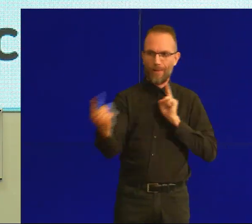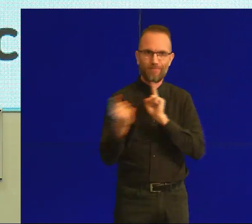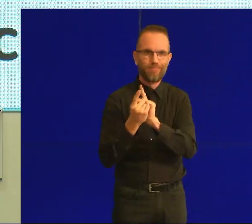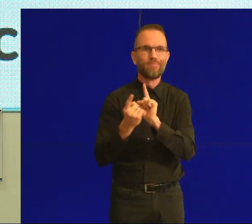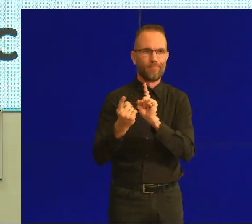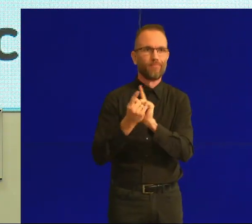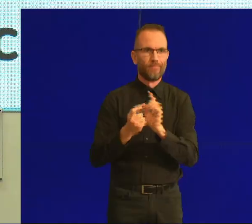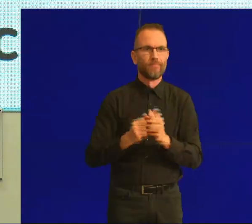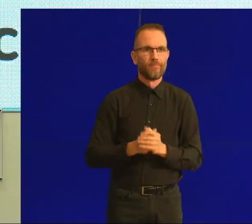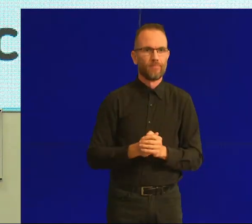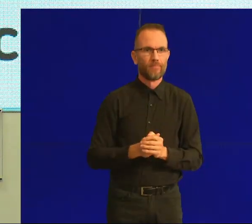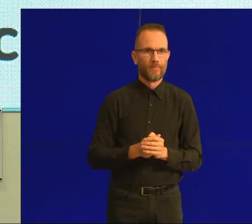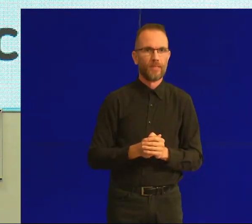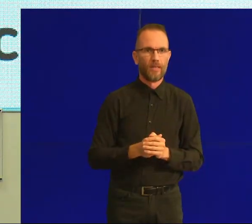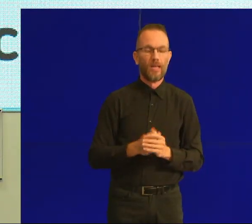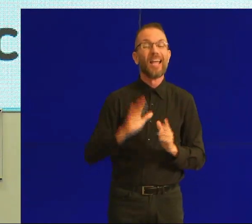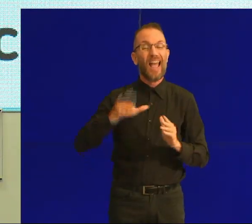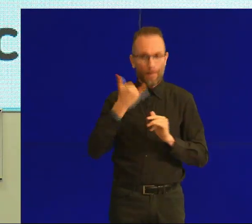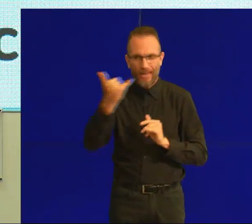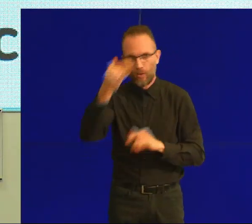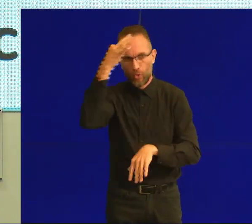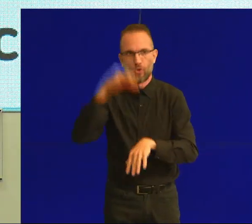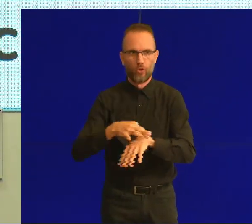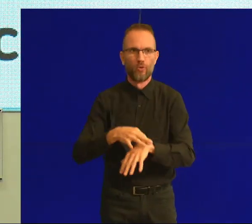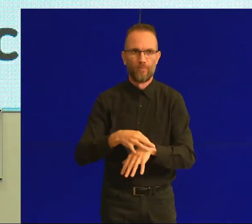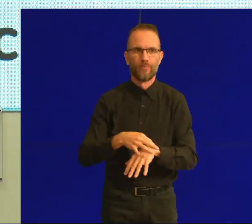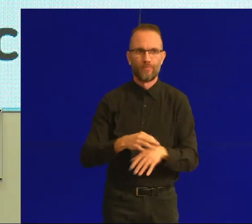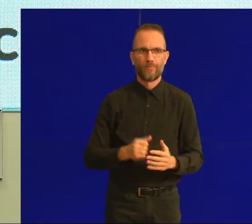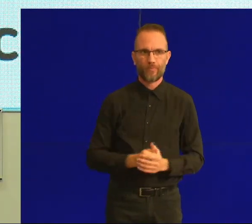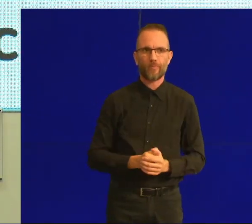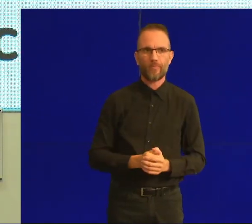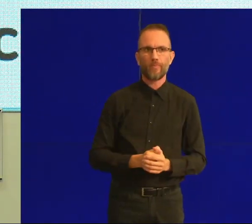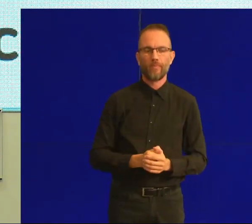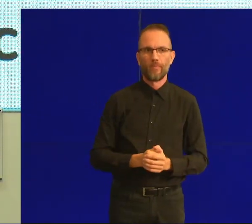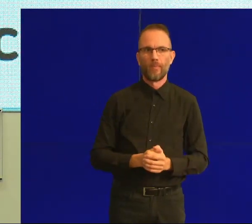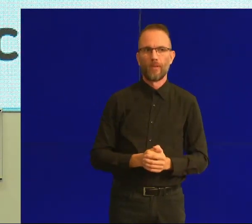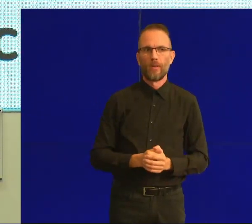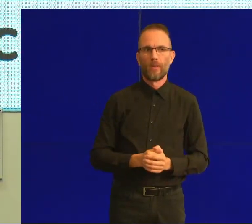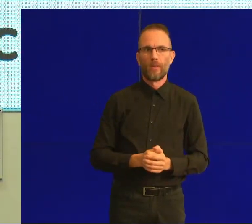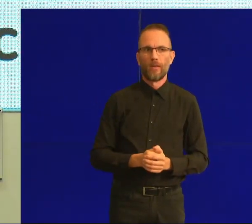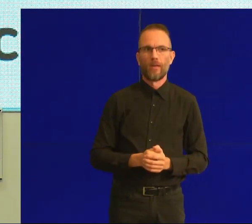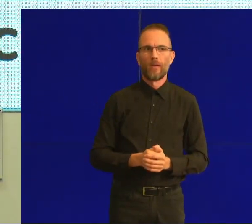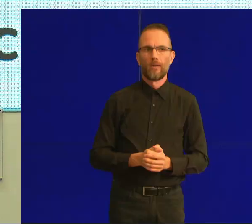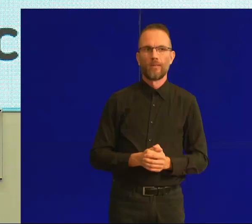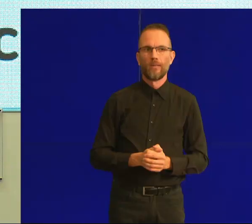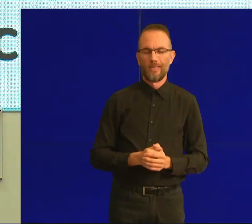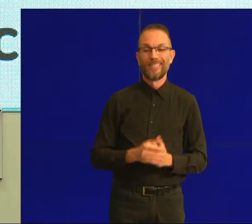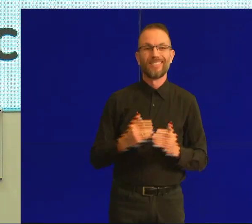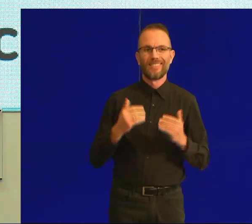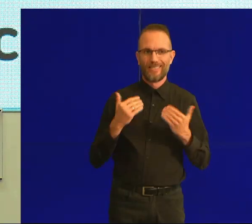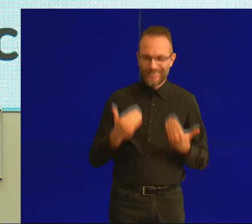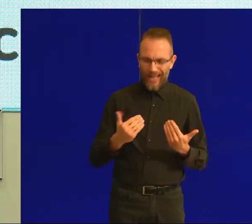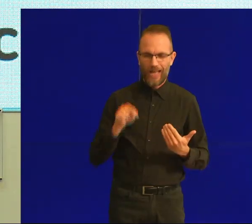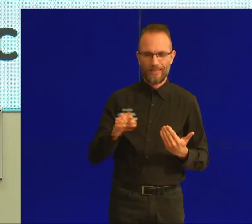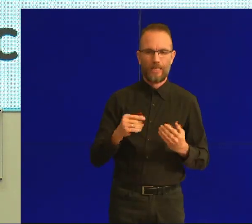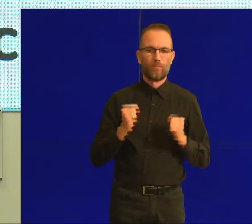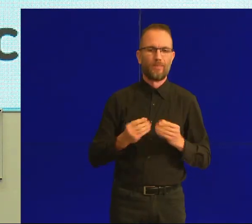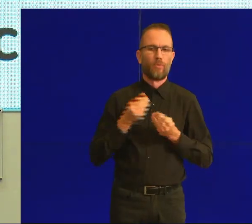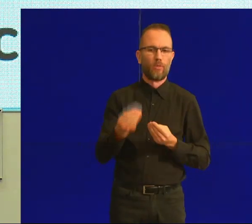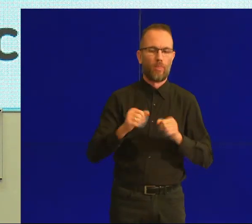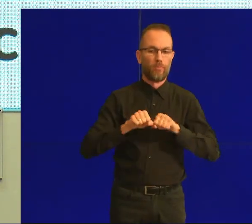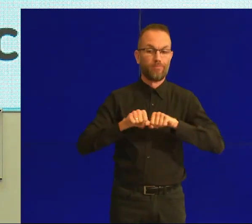c'est à cette condition que nous continuerons à pouvoir prendre le contrôle de cette épidémie ce enquête montre également